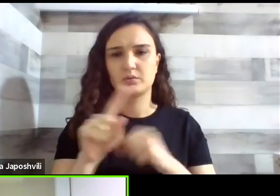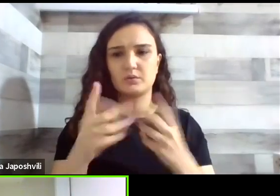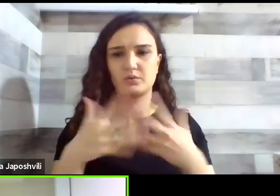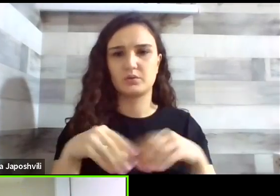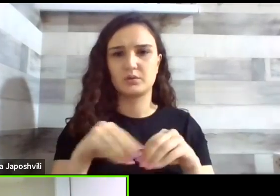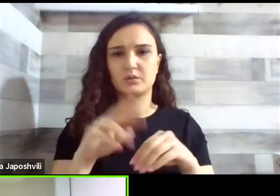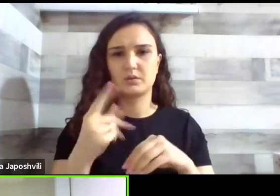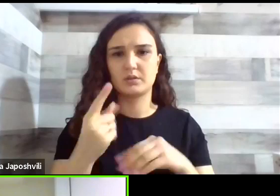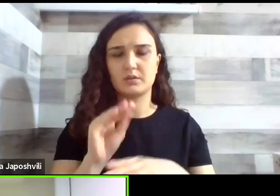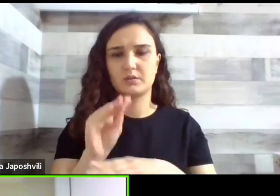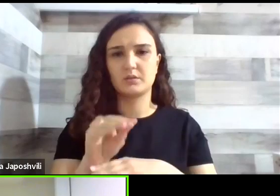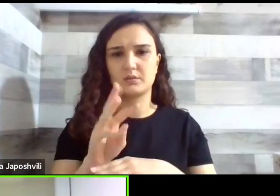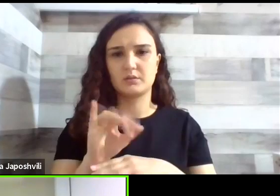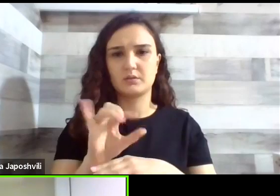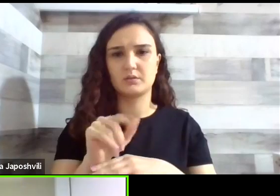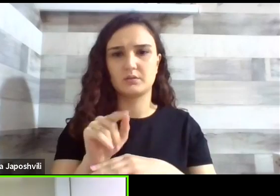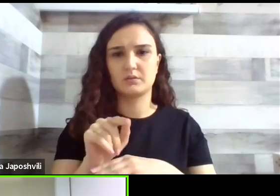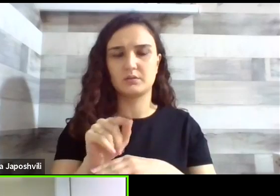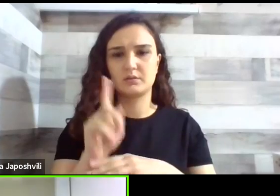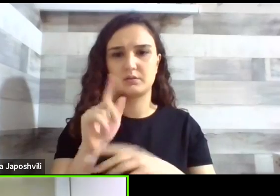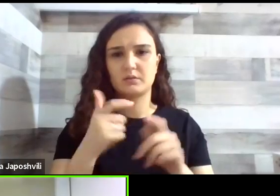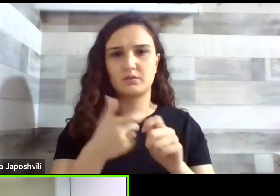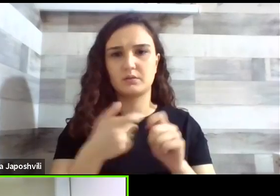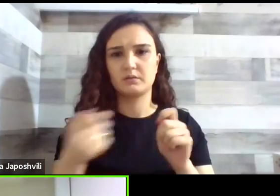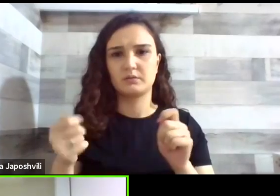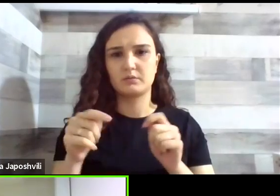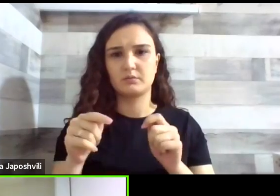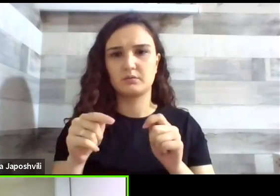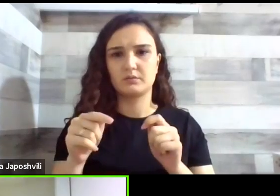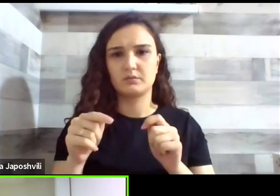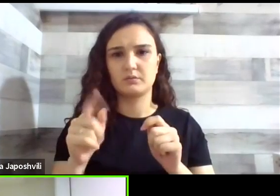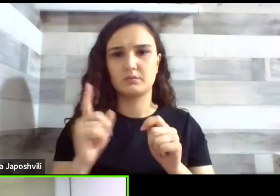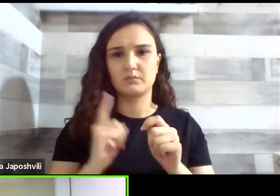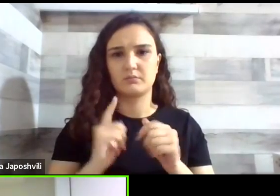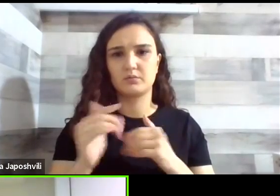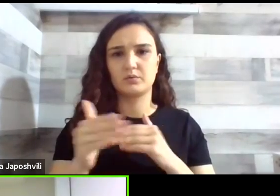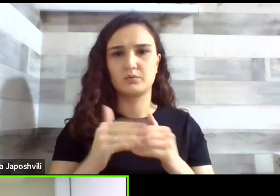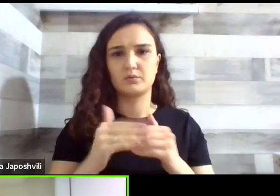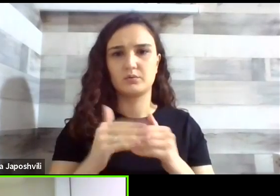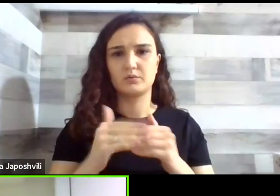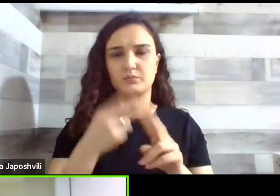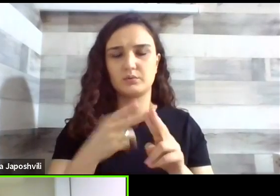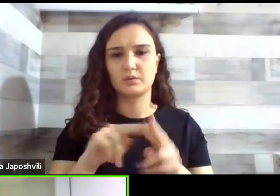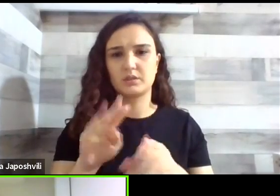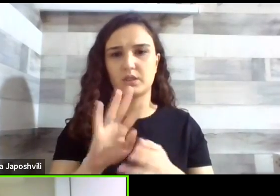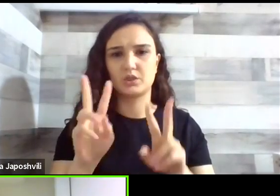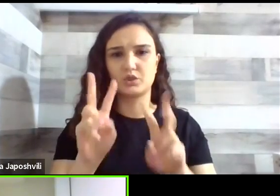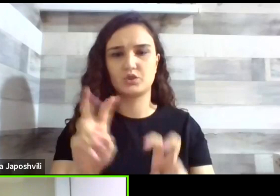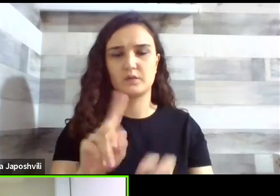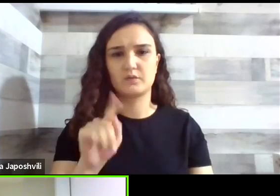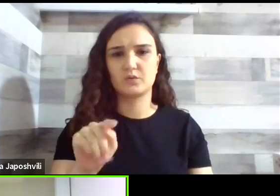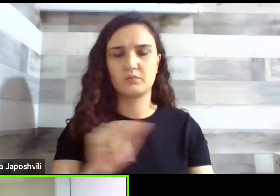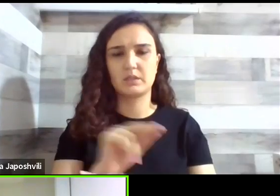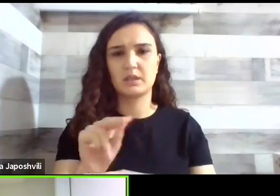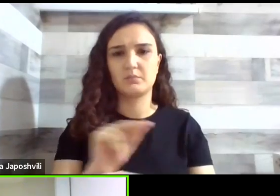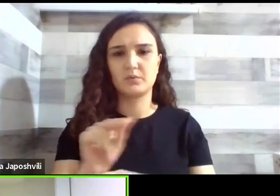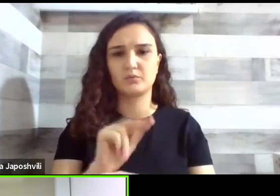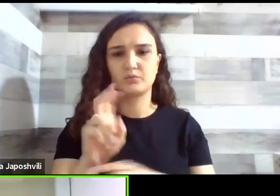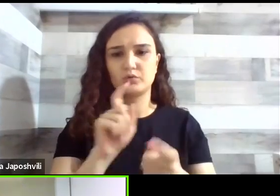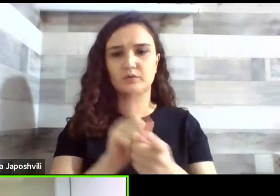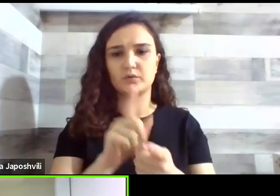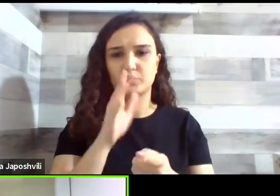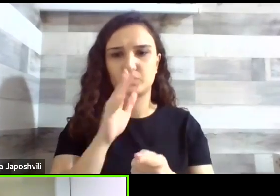ერთს დავამატებ მაია უკაც რა ვიცი რომ გამიგრძელდა მოლოდინი მშობლის რომ ეს არ ნიშნავს რომ აი თერაპიული შეხვედრის